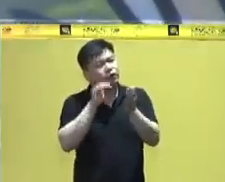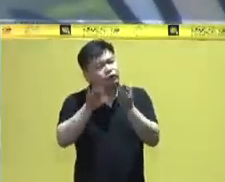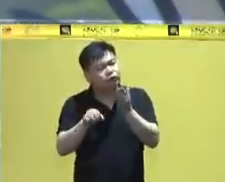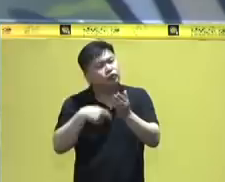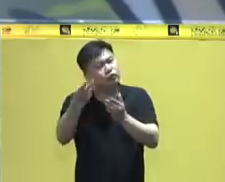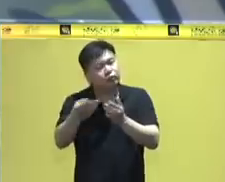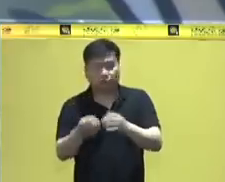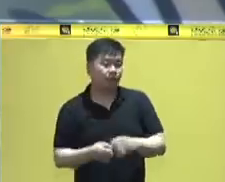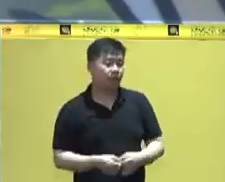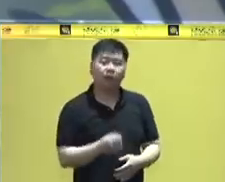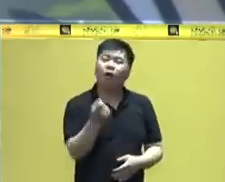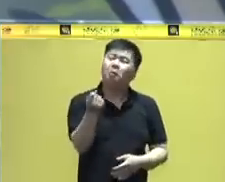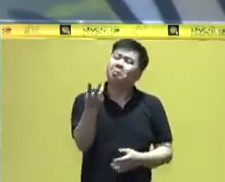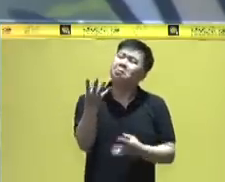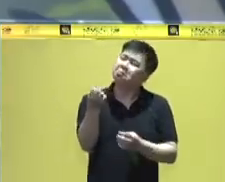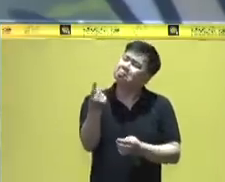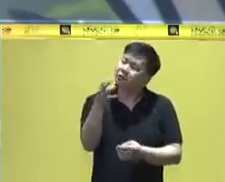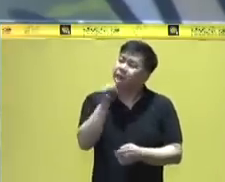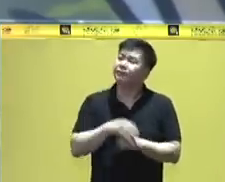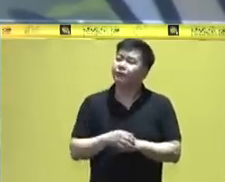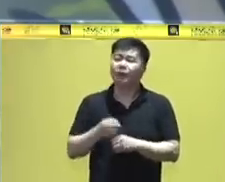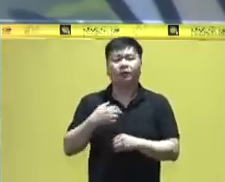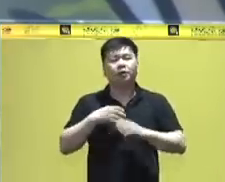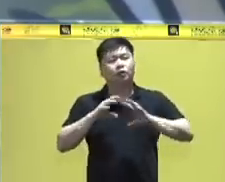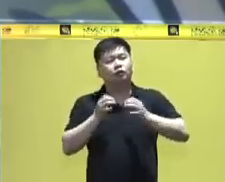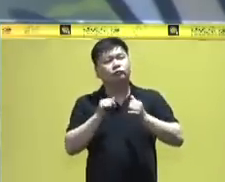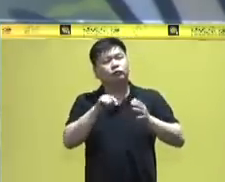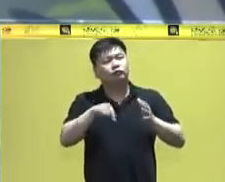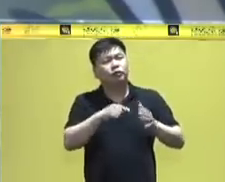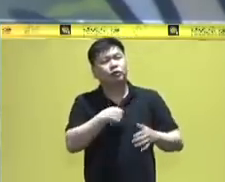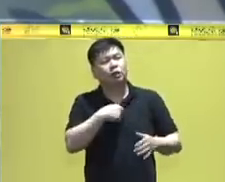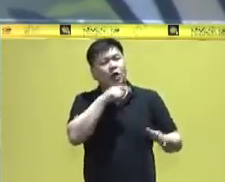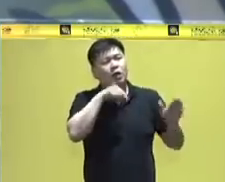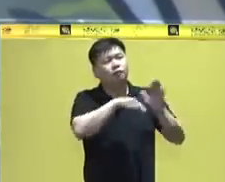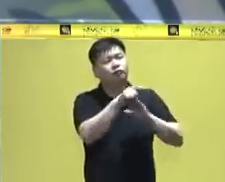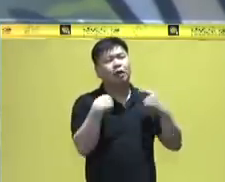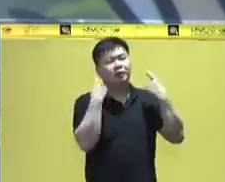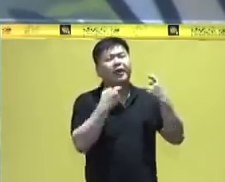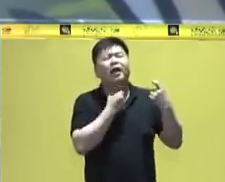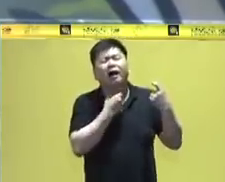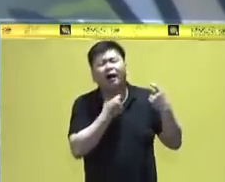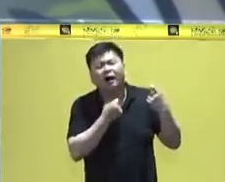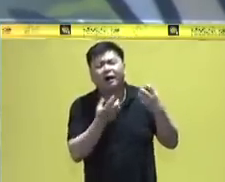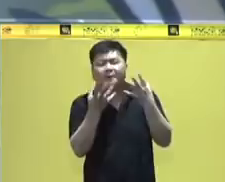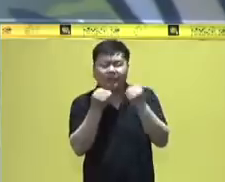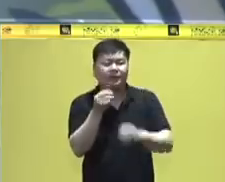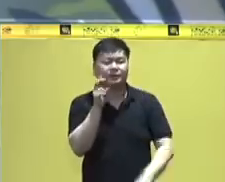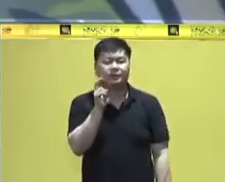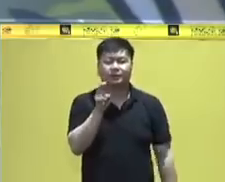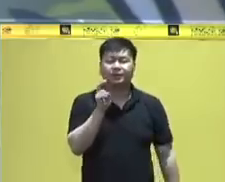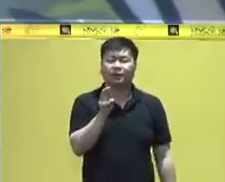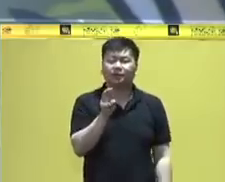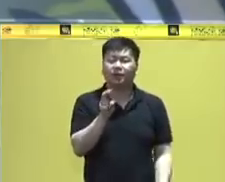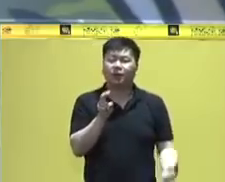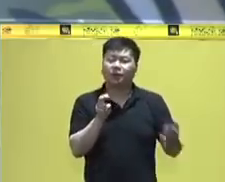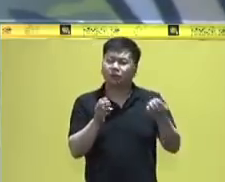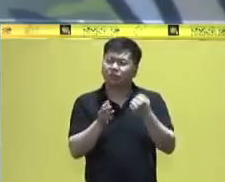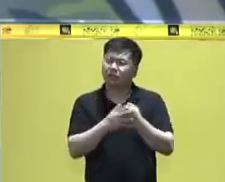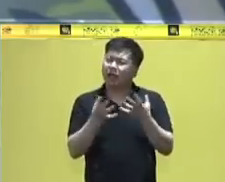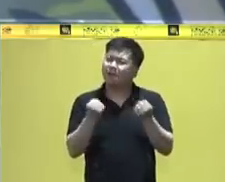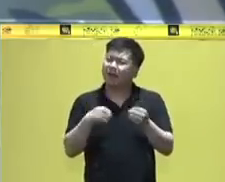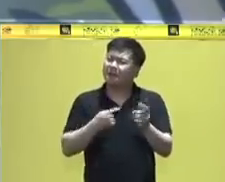많이 갔었죠. 그런데 예. 우리 국민 중에서는 북한 뭐 여행도 가보고 싶은 분들도 많고 그래서 자주 갔었다는